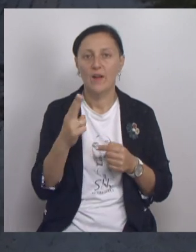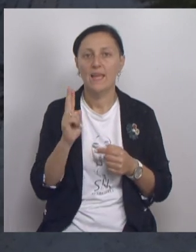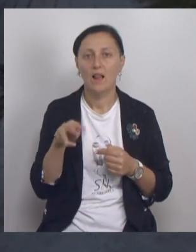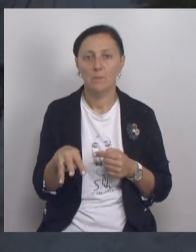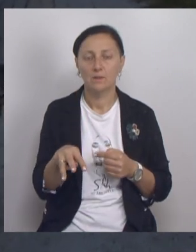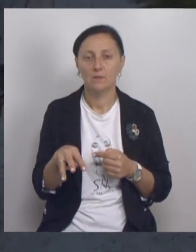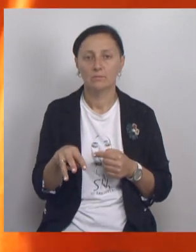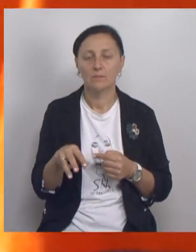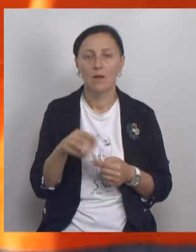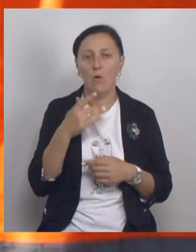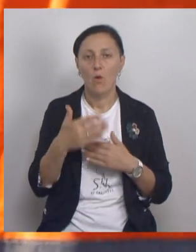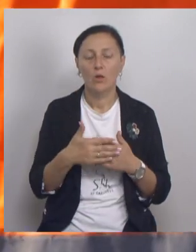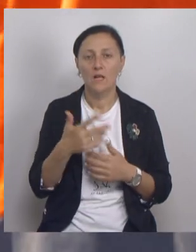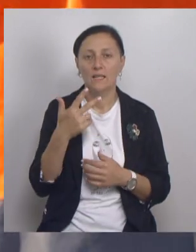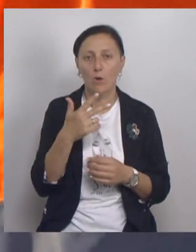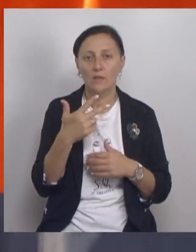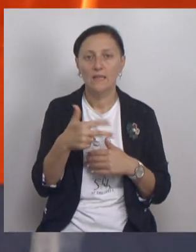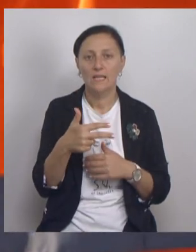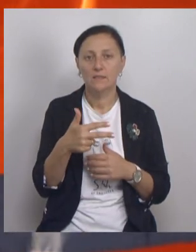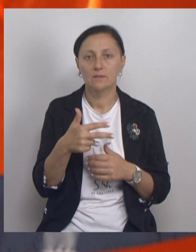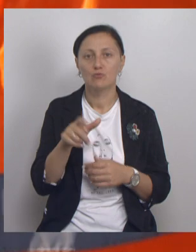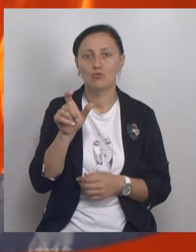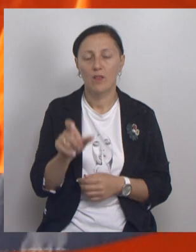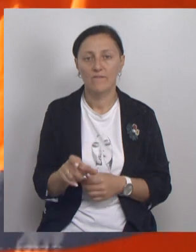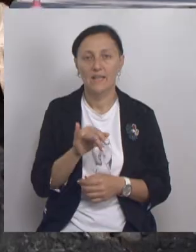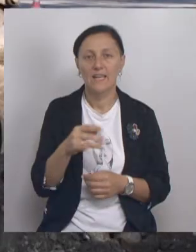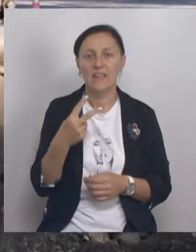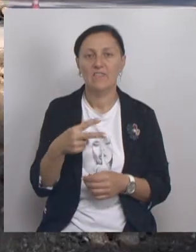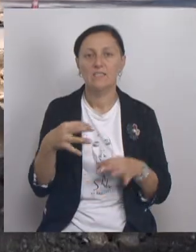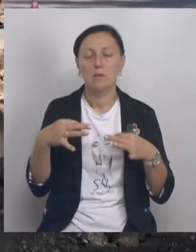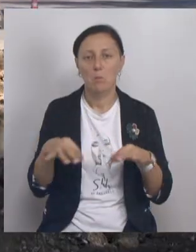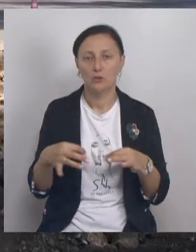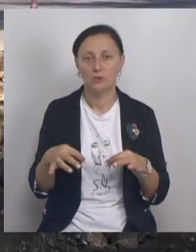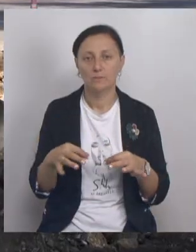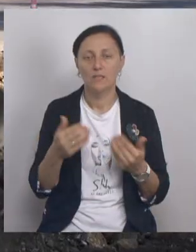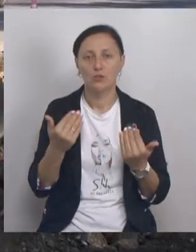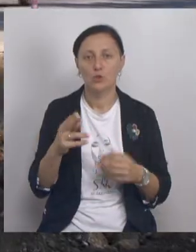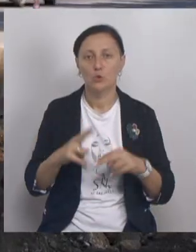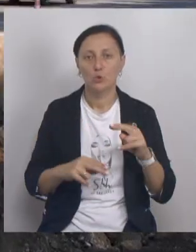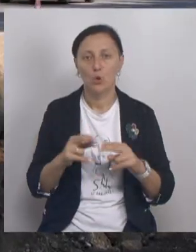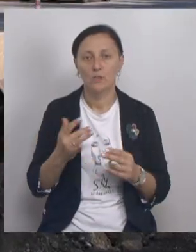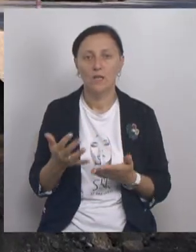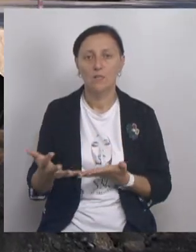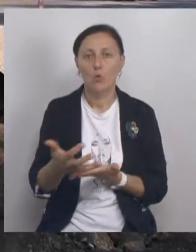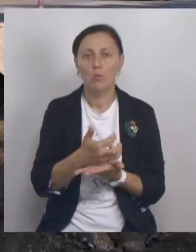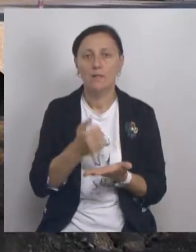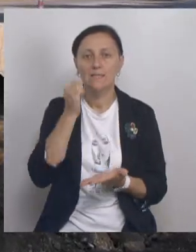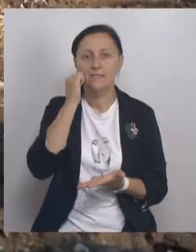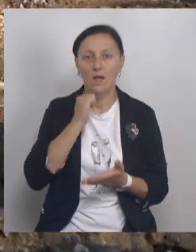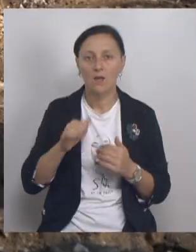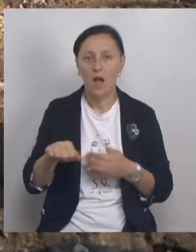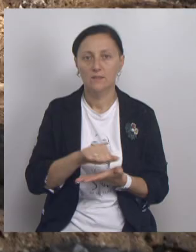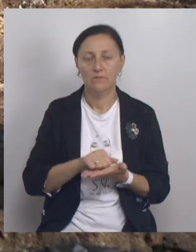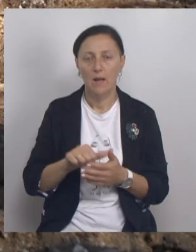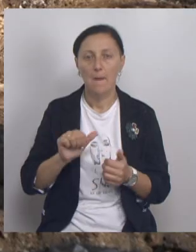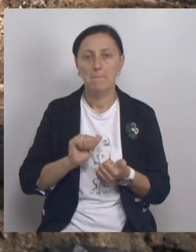участке задействовано порядка 3 десятков человек и 20 единиц техники. Сейчас строители снимают старое покрытие, меняют